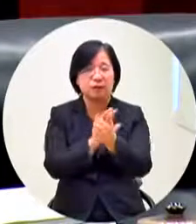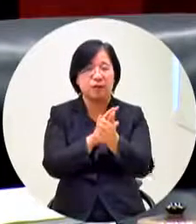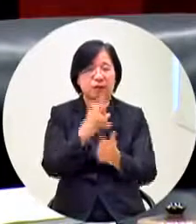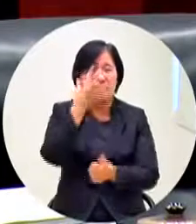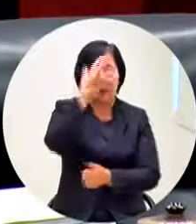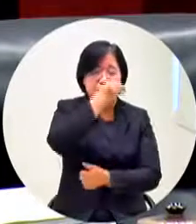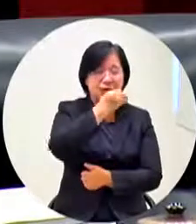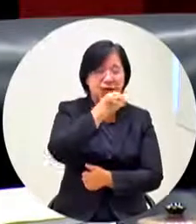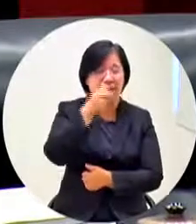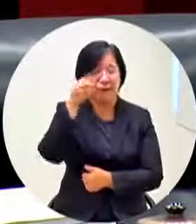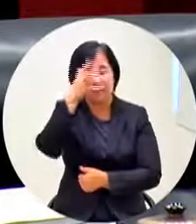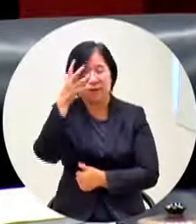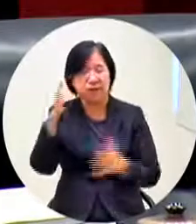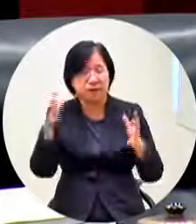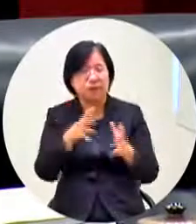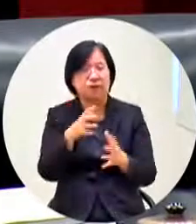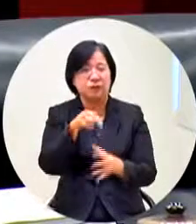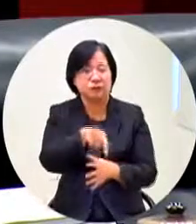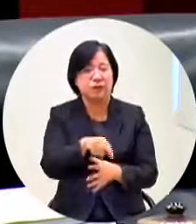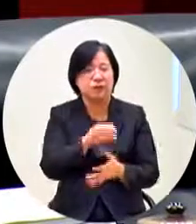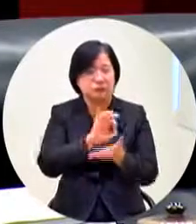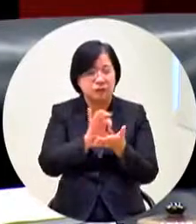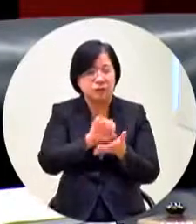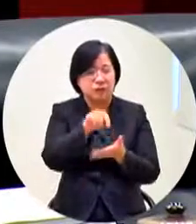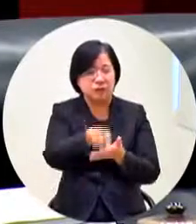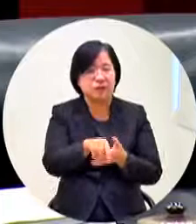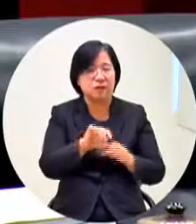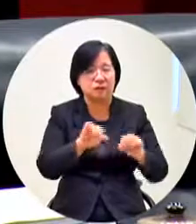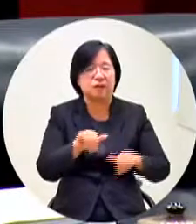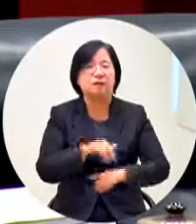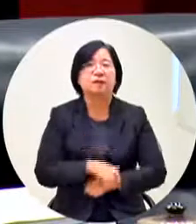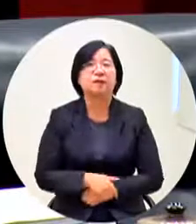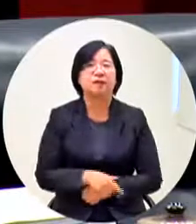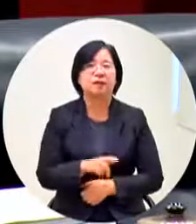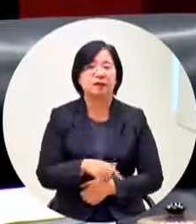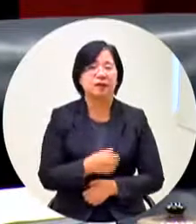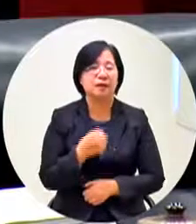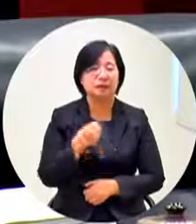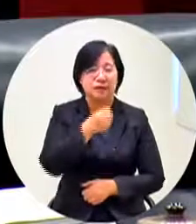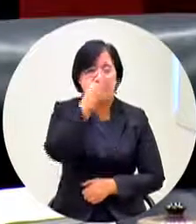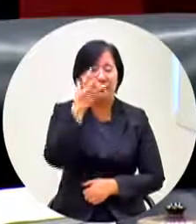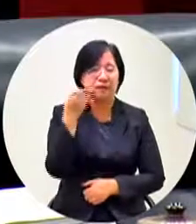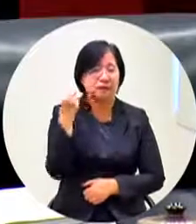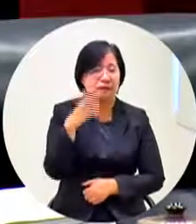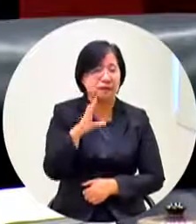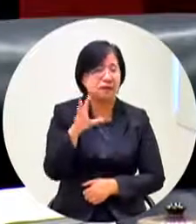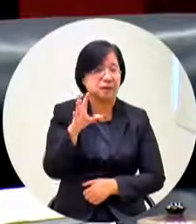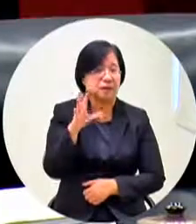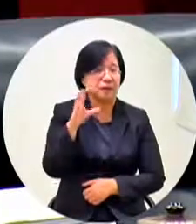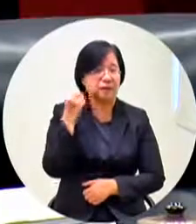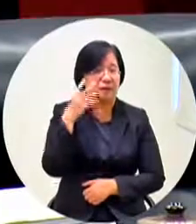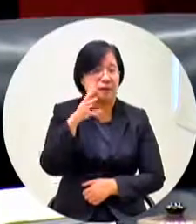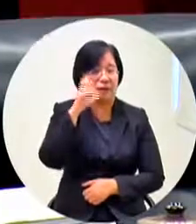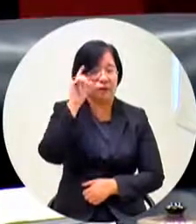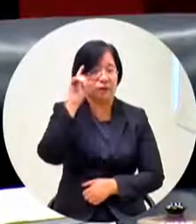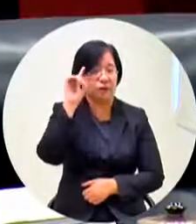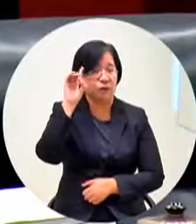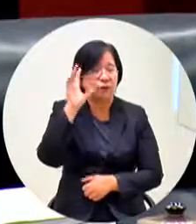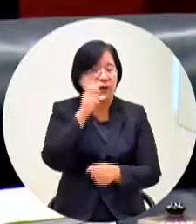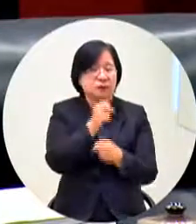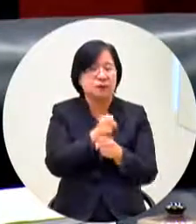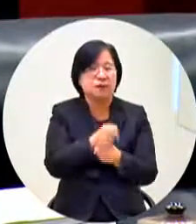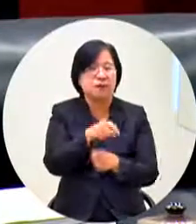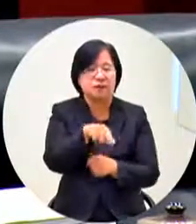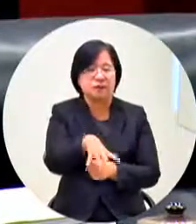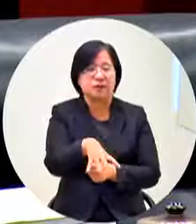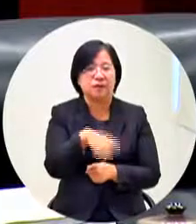用的一个场域。那青年的部分能够做一些青创基地特色民宿，这个是一个方向。那当然我们